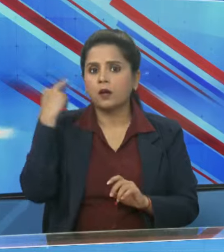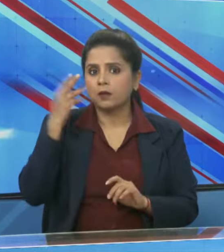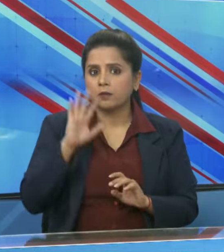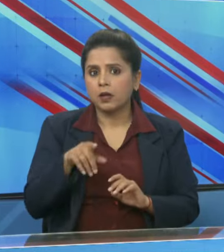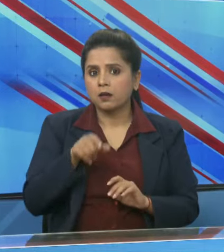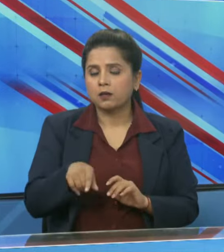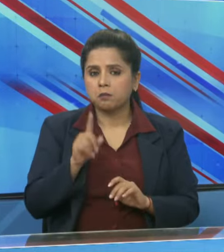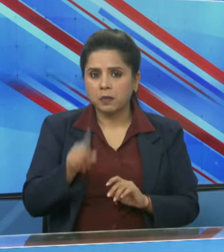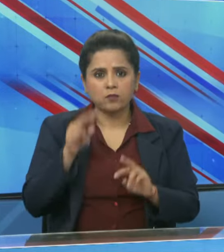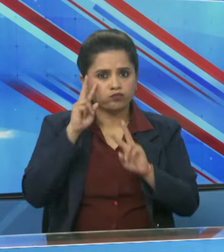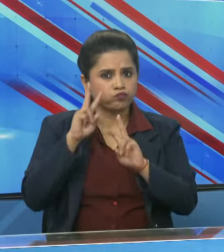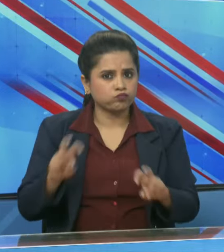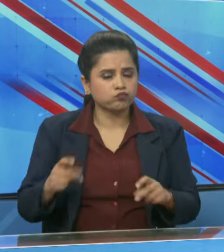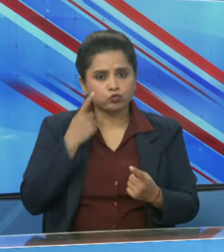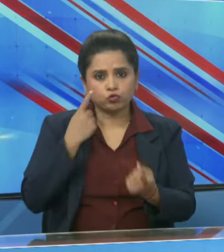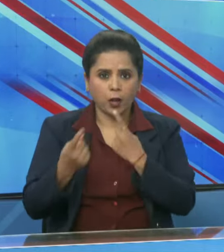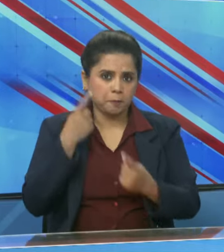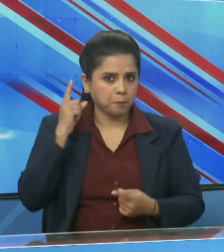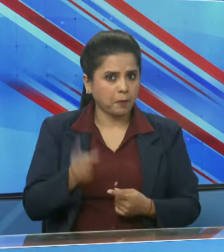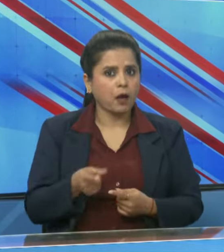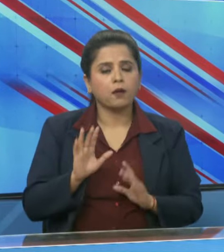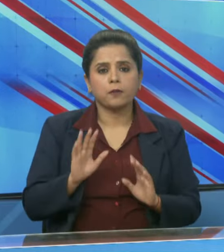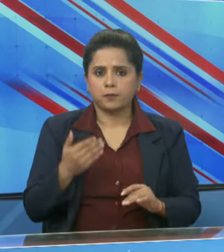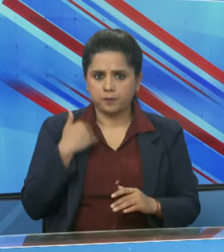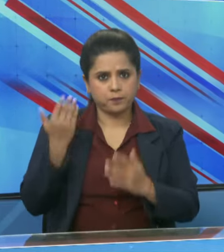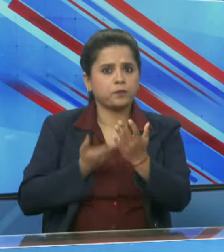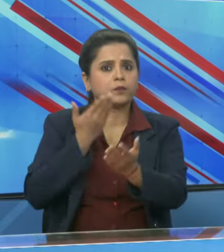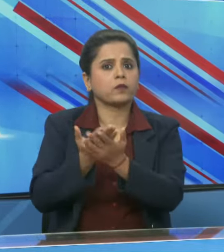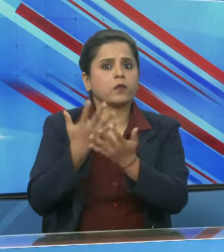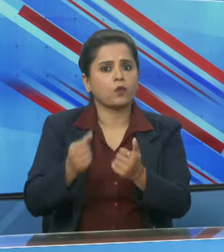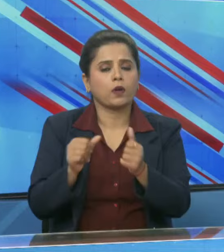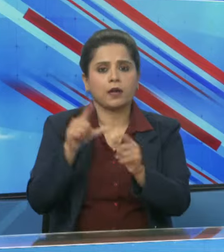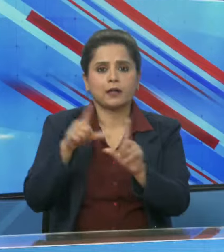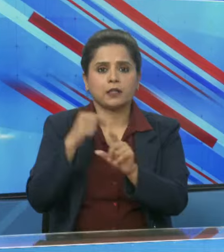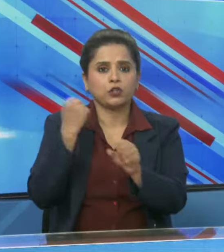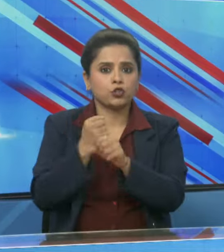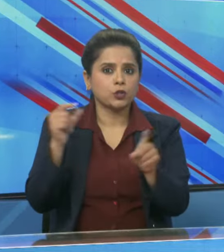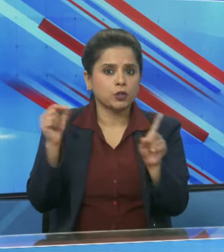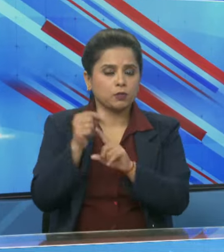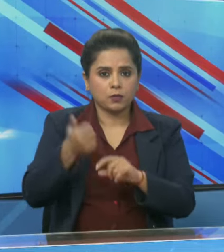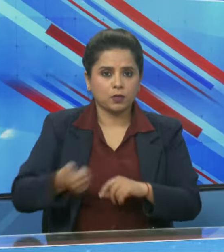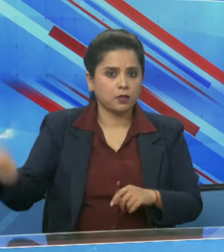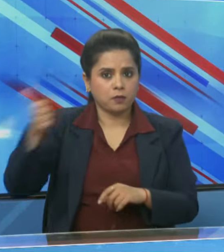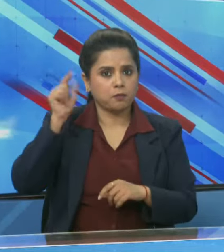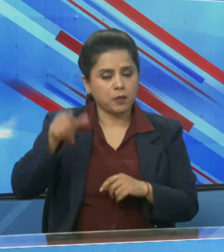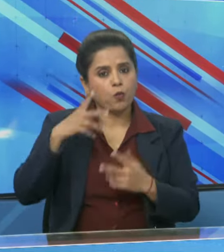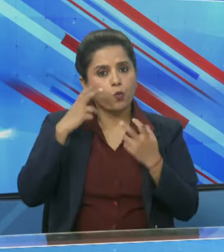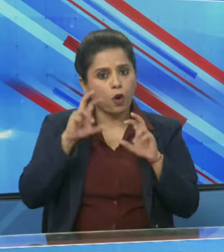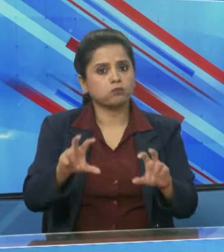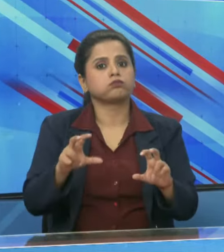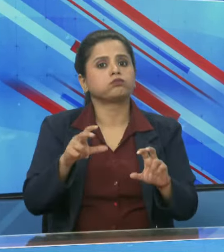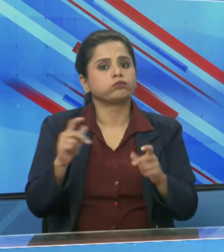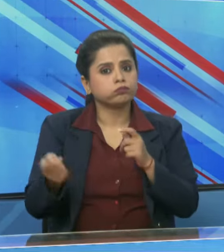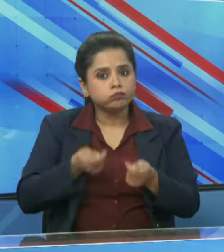very thorough investigation. I suggest one ADGP level investigation.